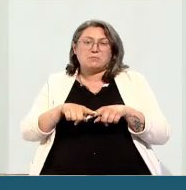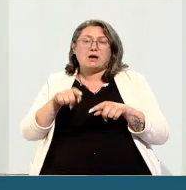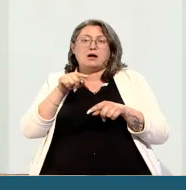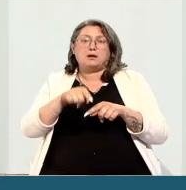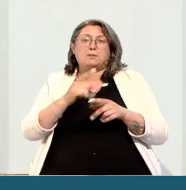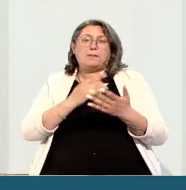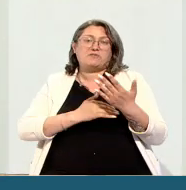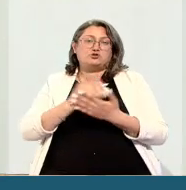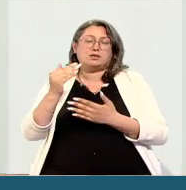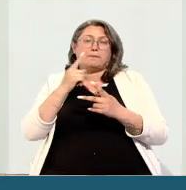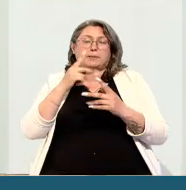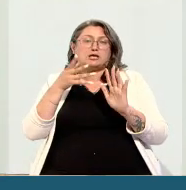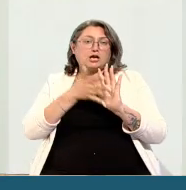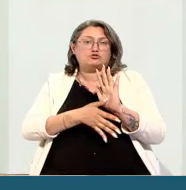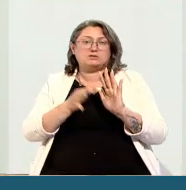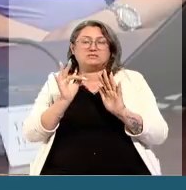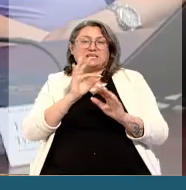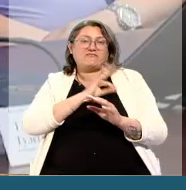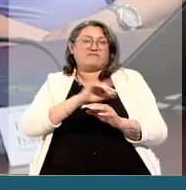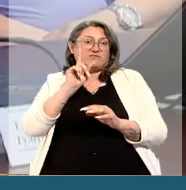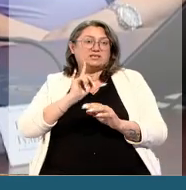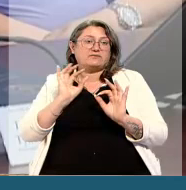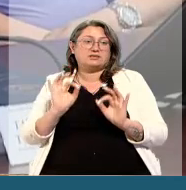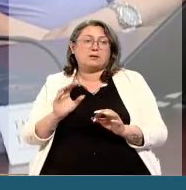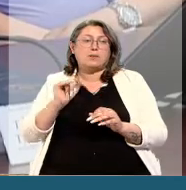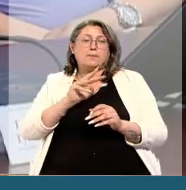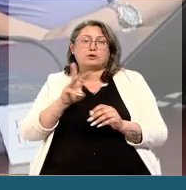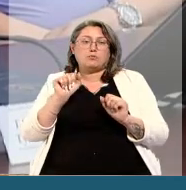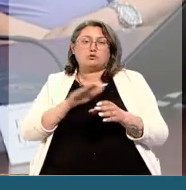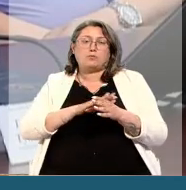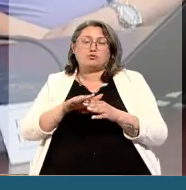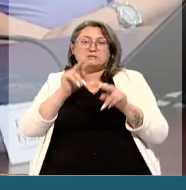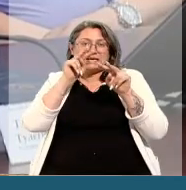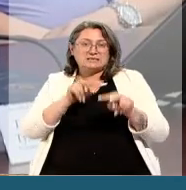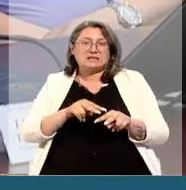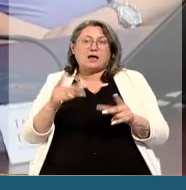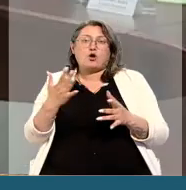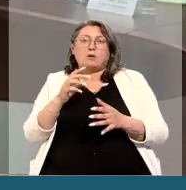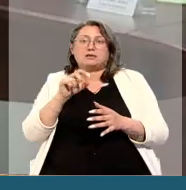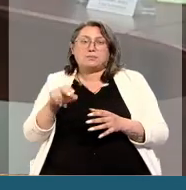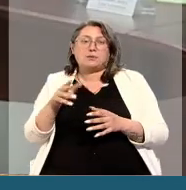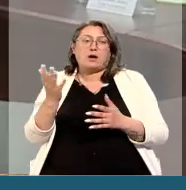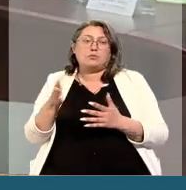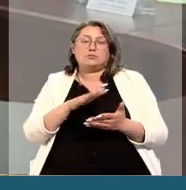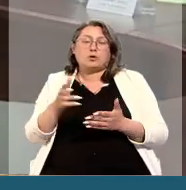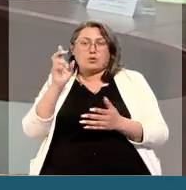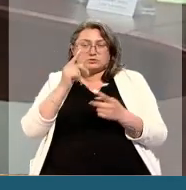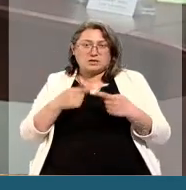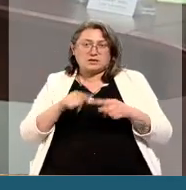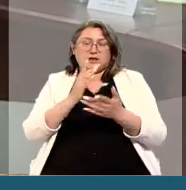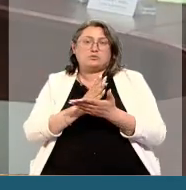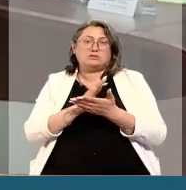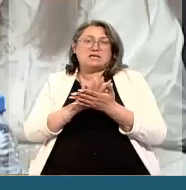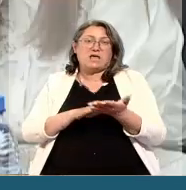предназначена для повышения прозрачности и эффективности, поскольку на портале можно полностью отслеживать, на каком этапе в том или ином госоргане